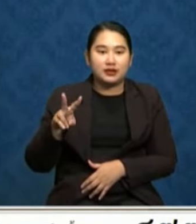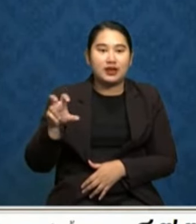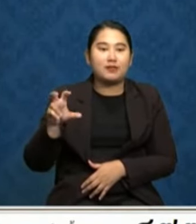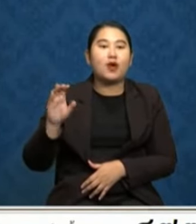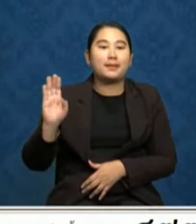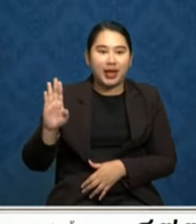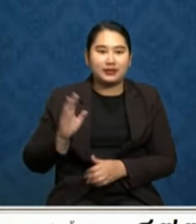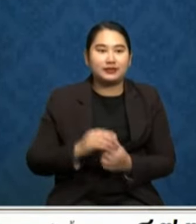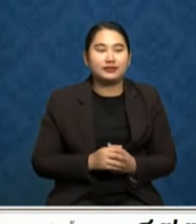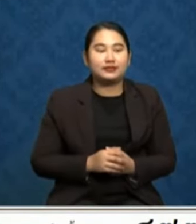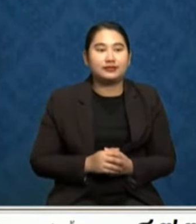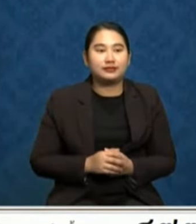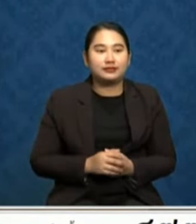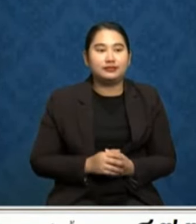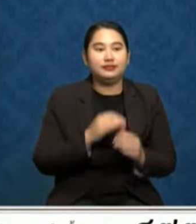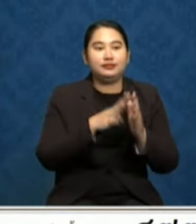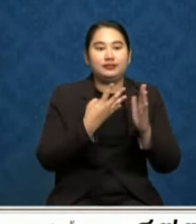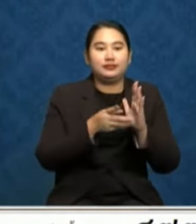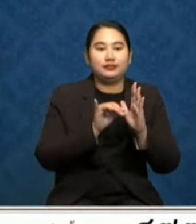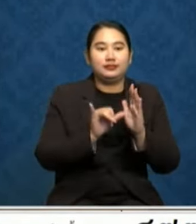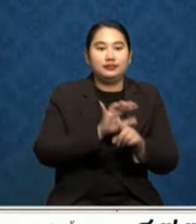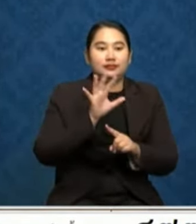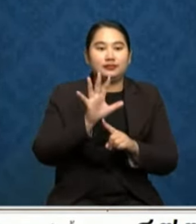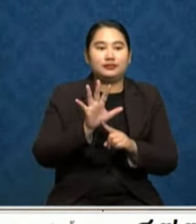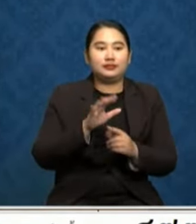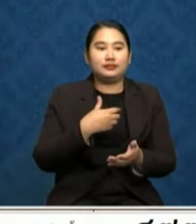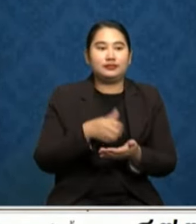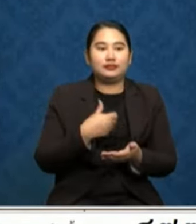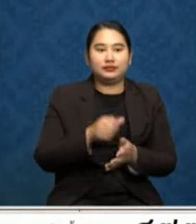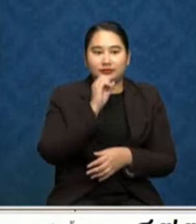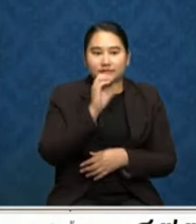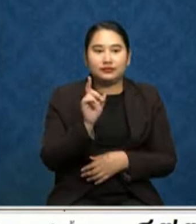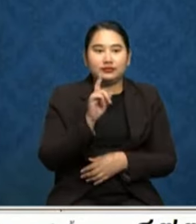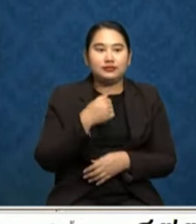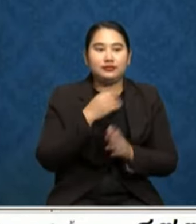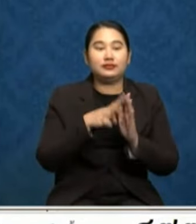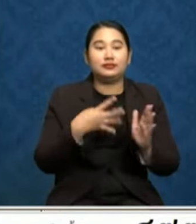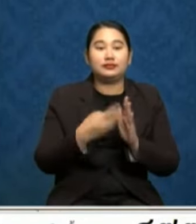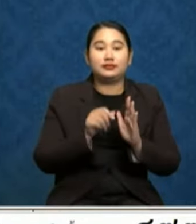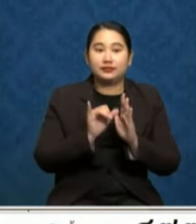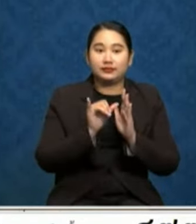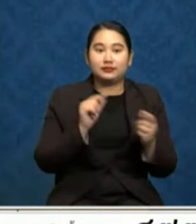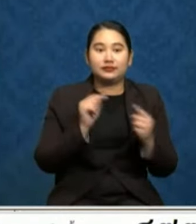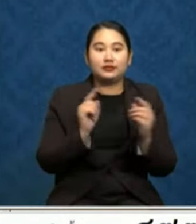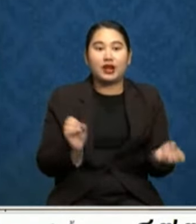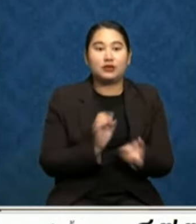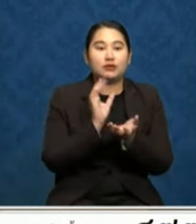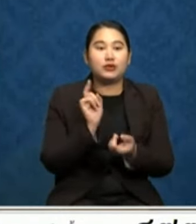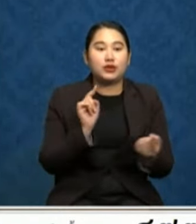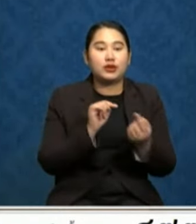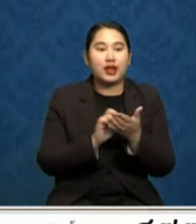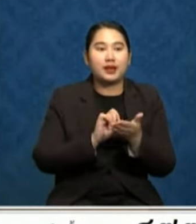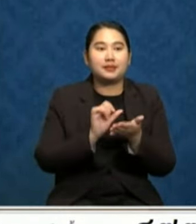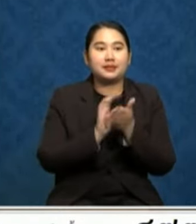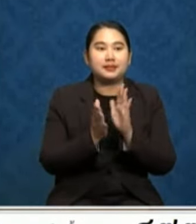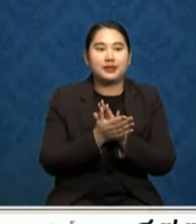362,300บาทในยุทธศาสตร์ที่5ครับผมจะขออภิปรายยุทธศาสตร์ที่5คือแนวยุทธศาสตร์จากผลกระทบการเปลี่ยนแปลง